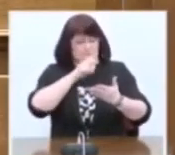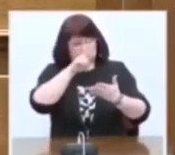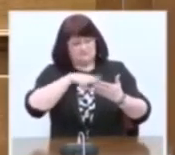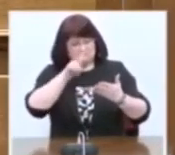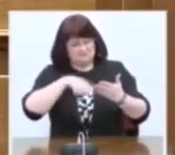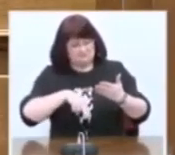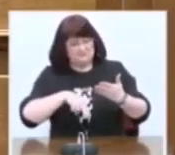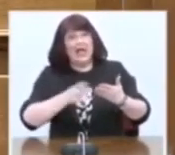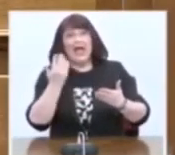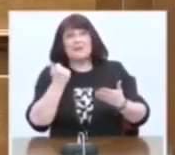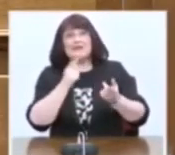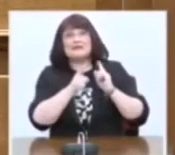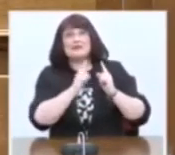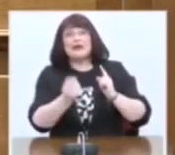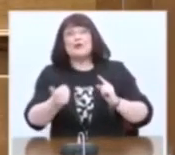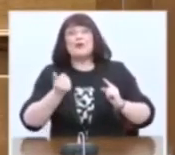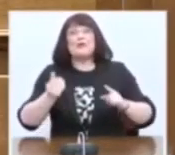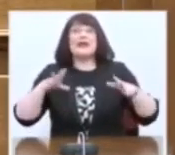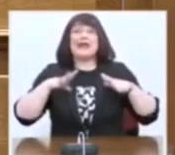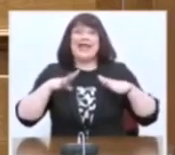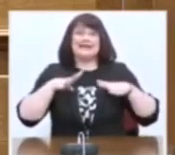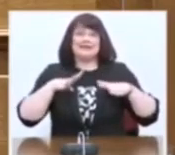χειροκροτήσω. Πολύ συνέστημα,